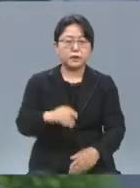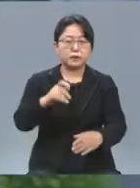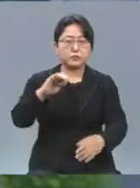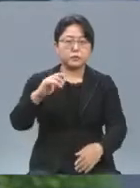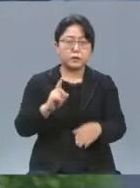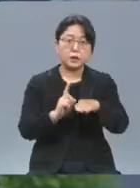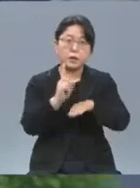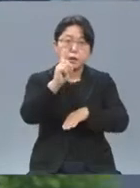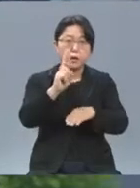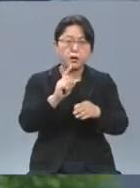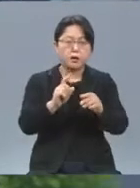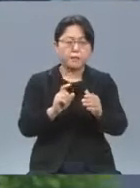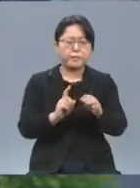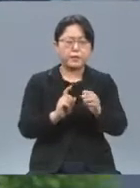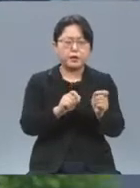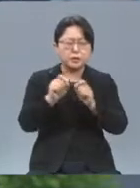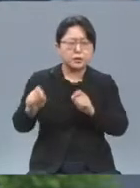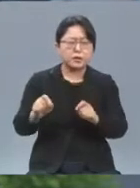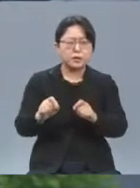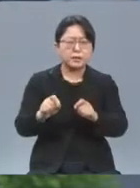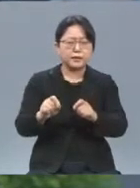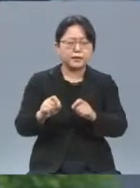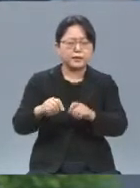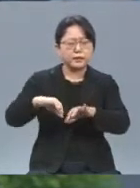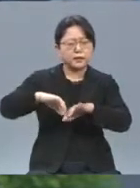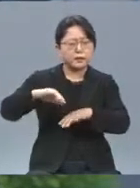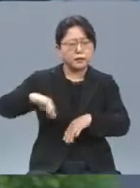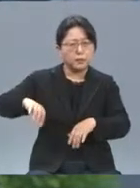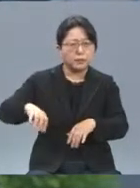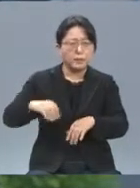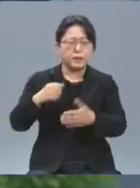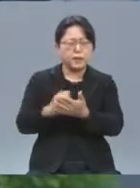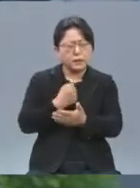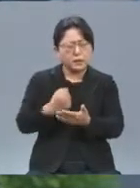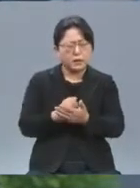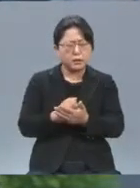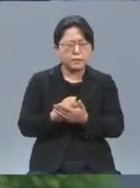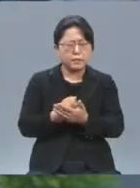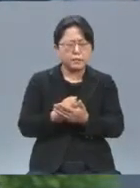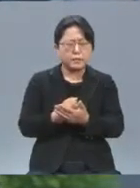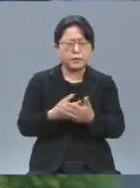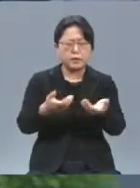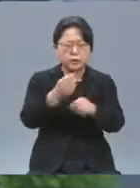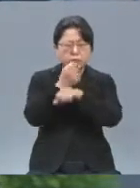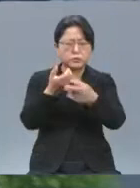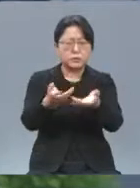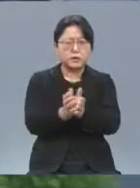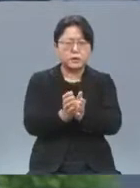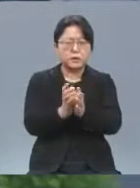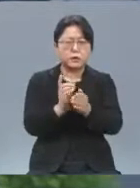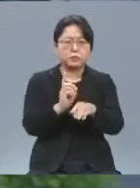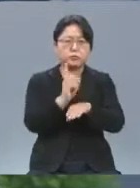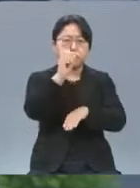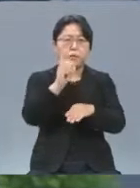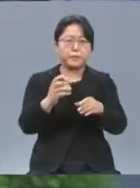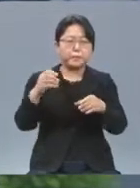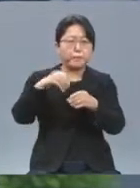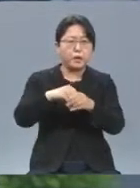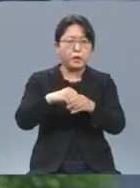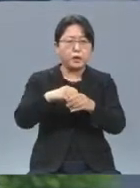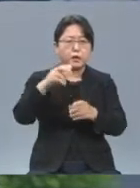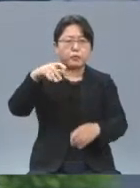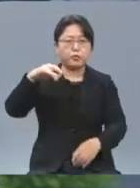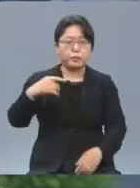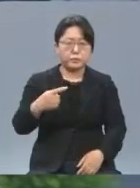누리호 발사 연기 소식에 남다른 탄식을 내뱉은 연구팀이 있습니다. 누리호에 탑재돼 발사될